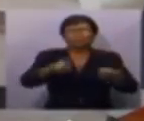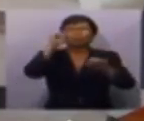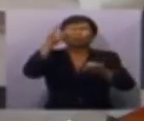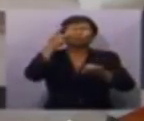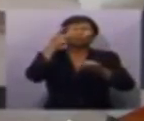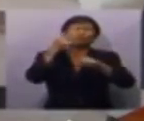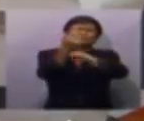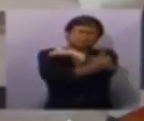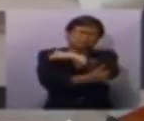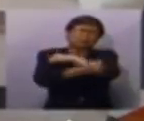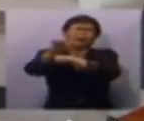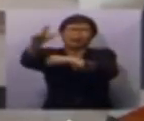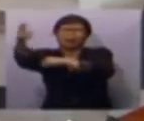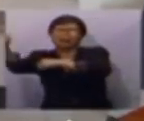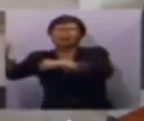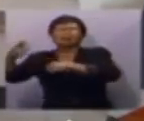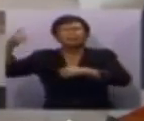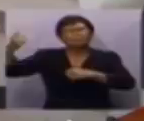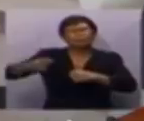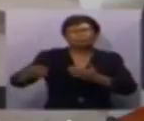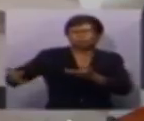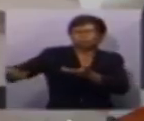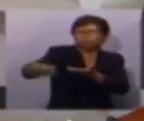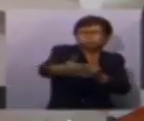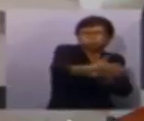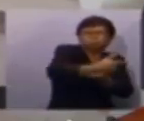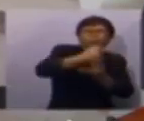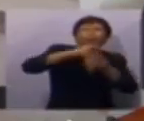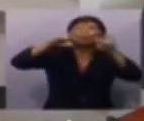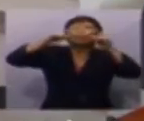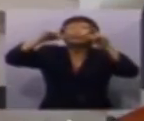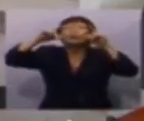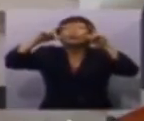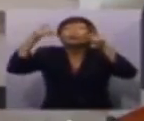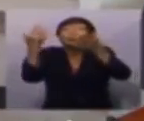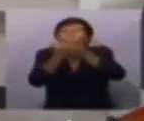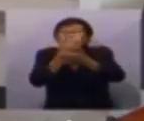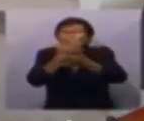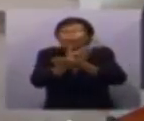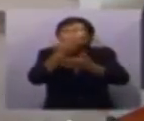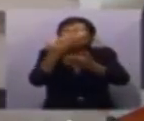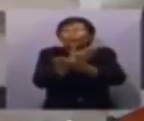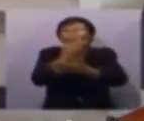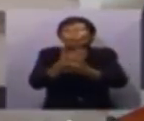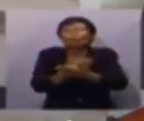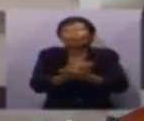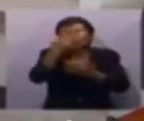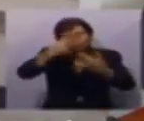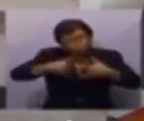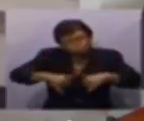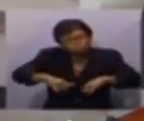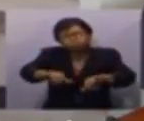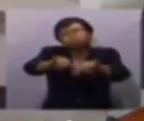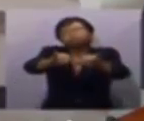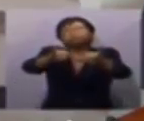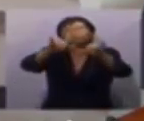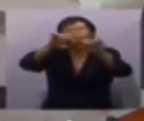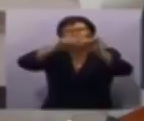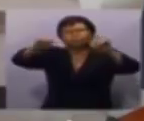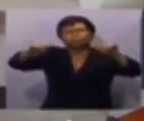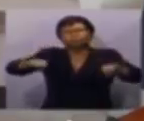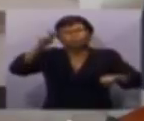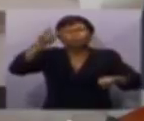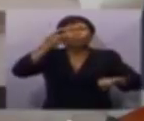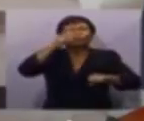mana-mana negara pun memerlukan rekrutmen ataupun muka baru untuk penerusan atau kelangsungan sistem politik itu. Dan